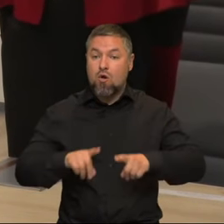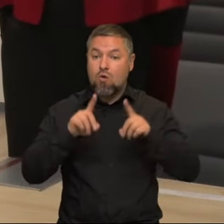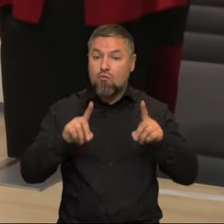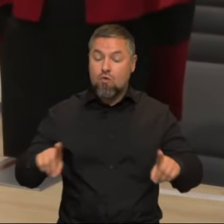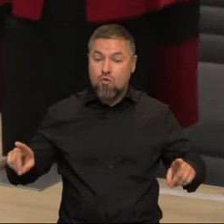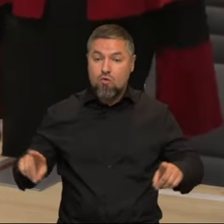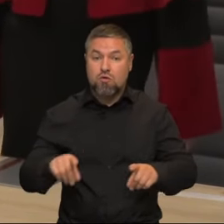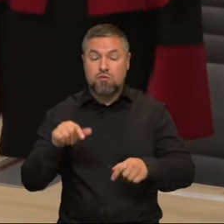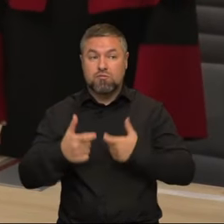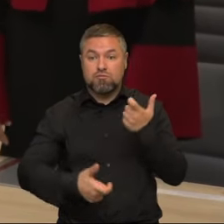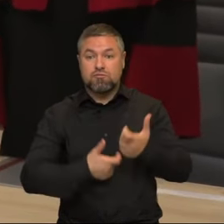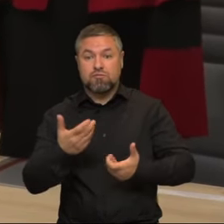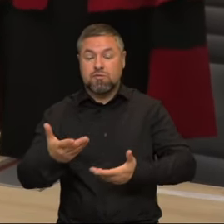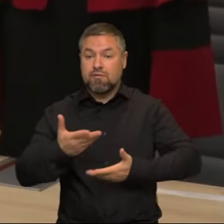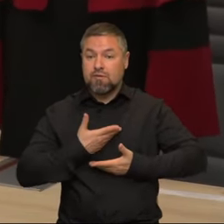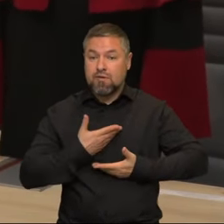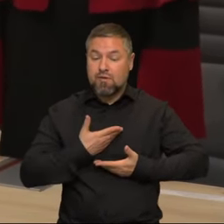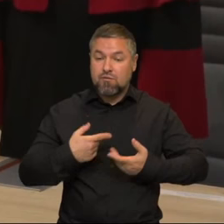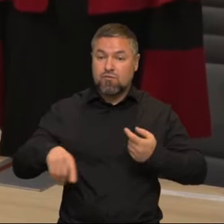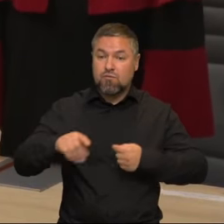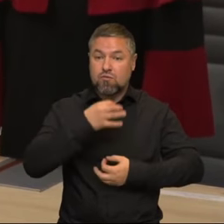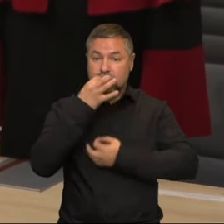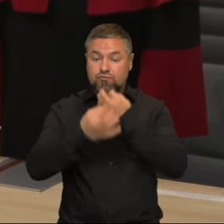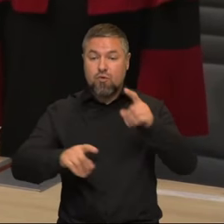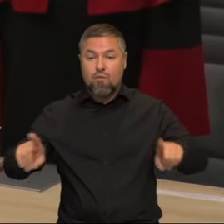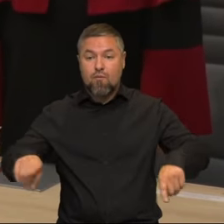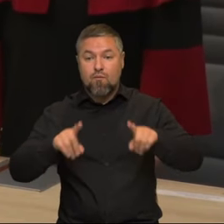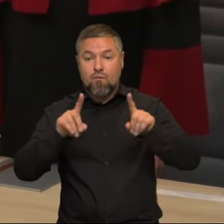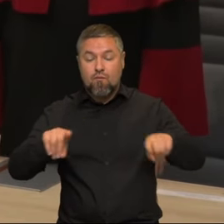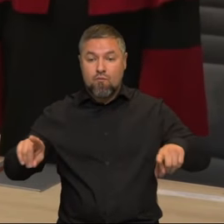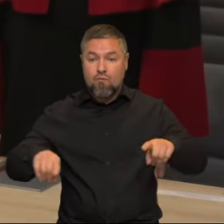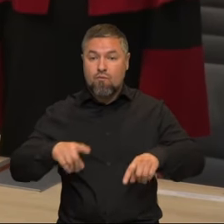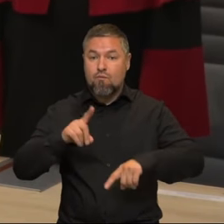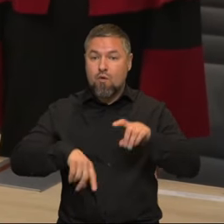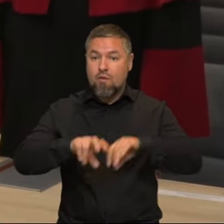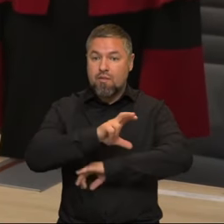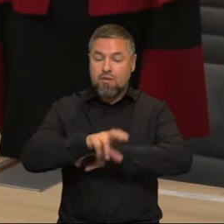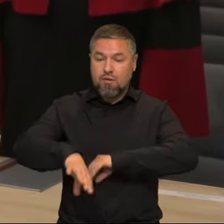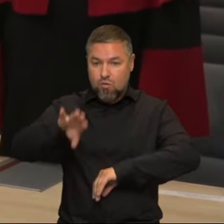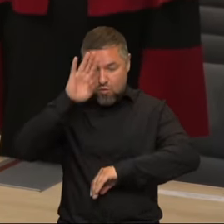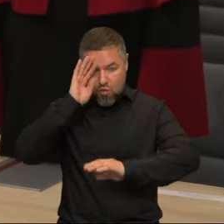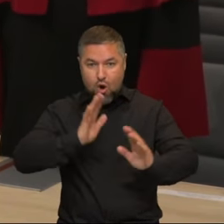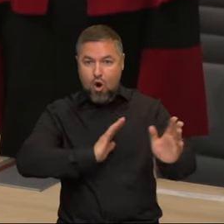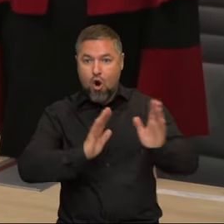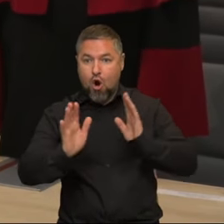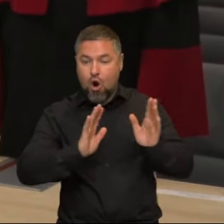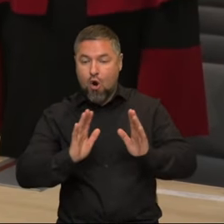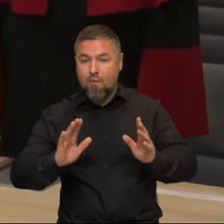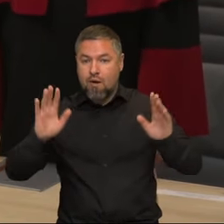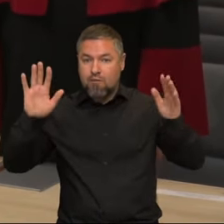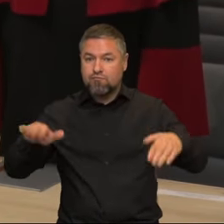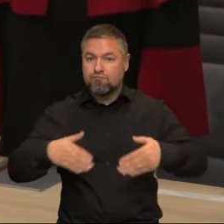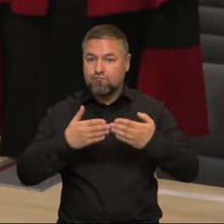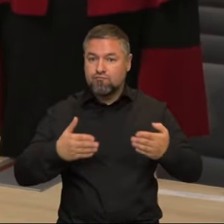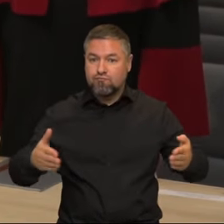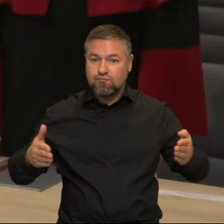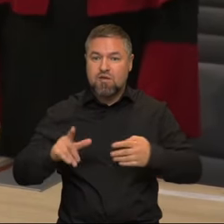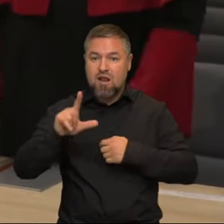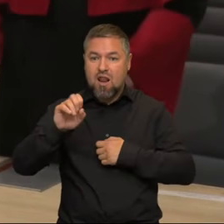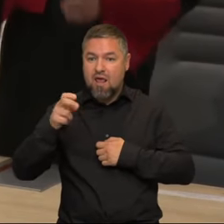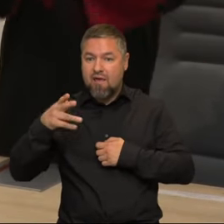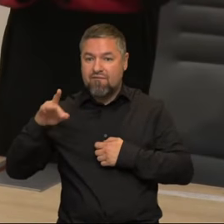dzisiejszej uroczystości zapewnił nam Akademicki Chór Politechniki Łódzkiej pod opieką maestro pana Mariusza